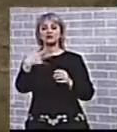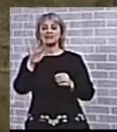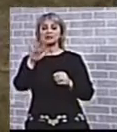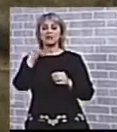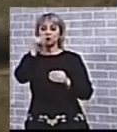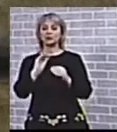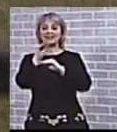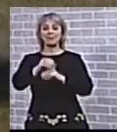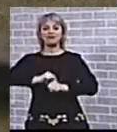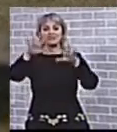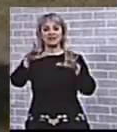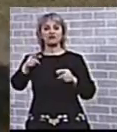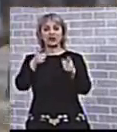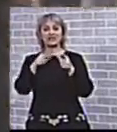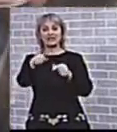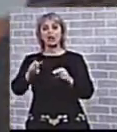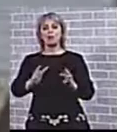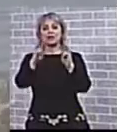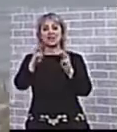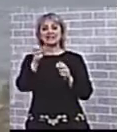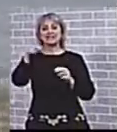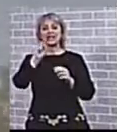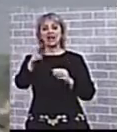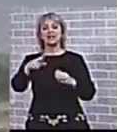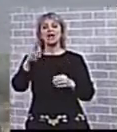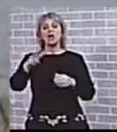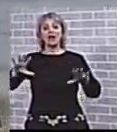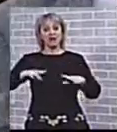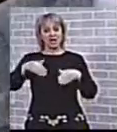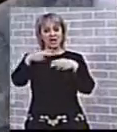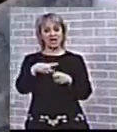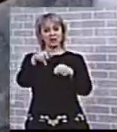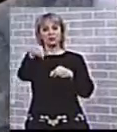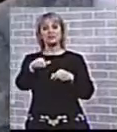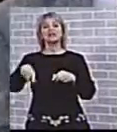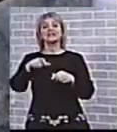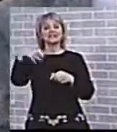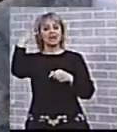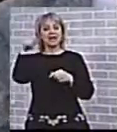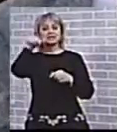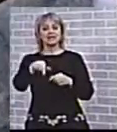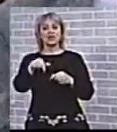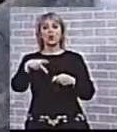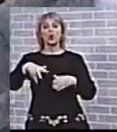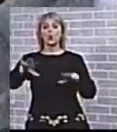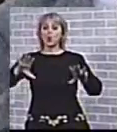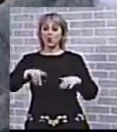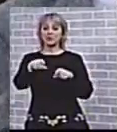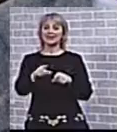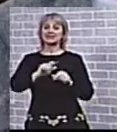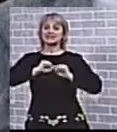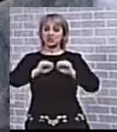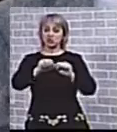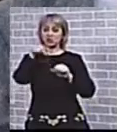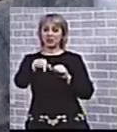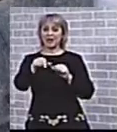года добавили взрывов, выстрелов, пожаров на складе и кавалерию. По истории донские казаки конно, значит, тоже там